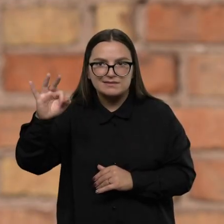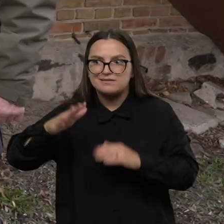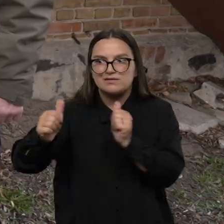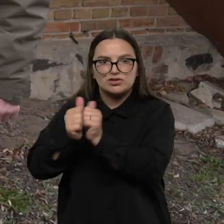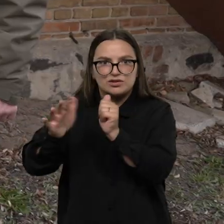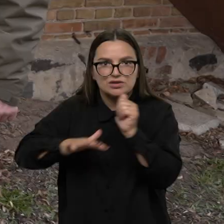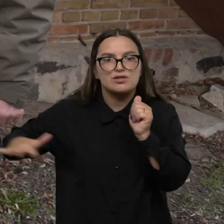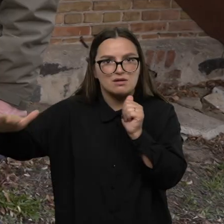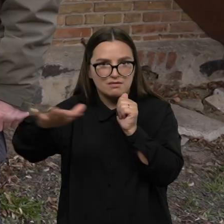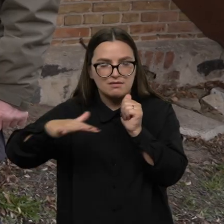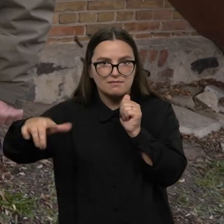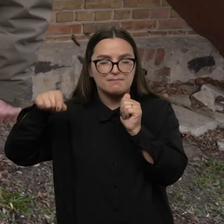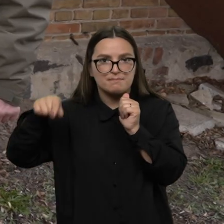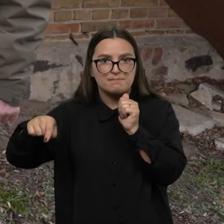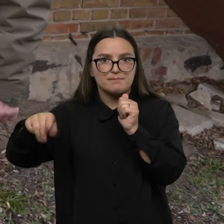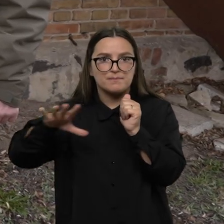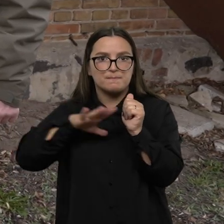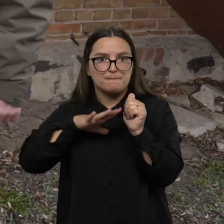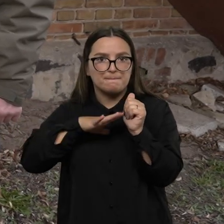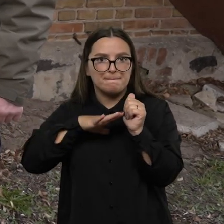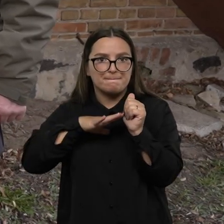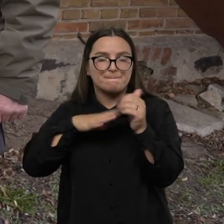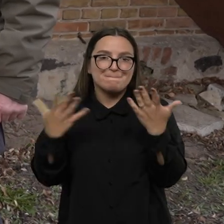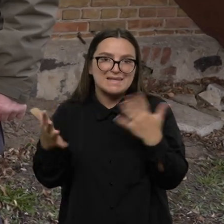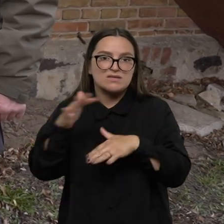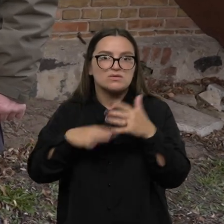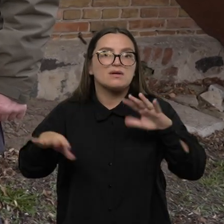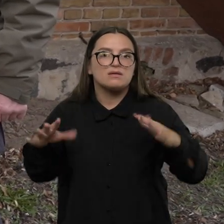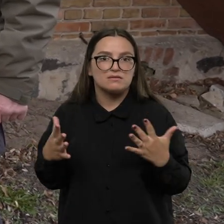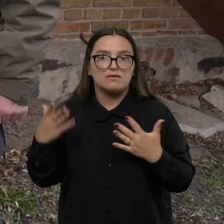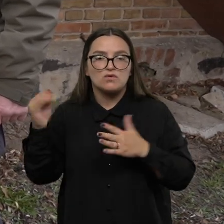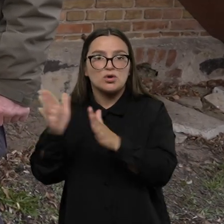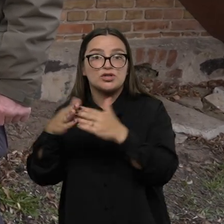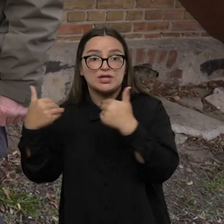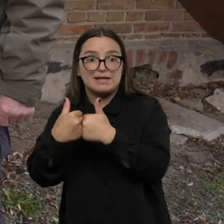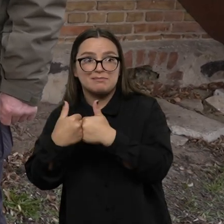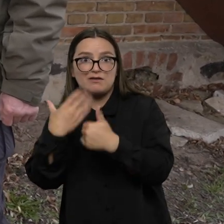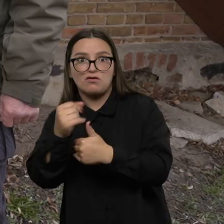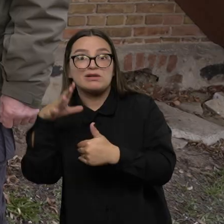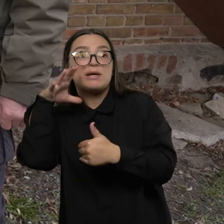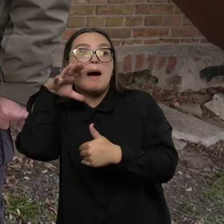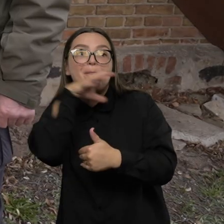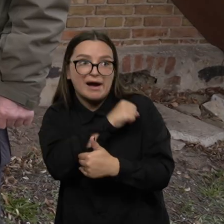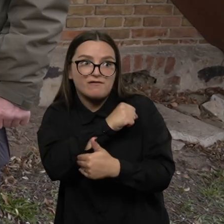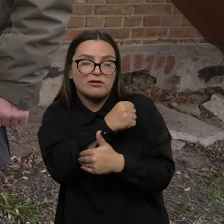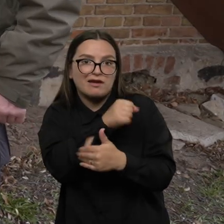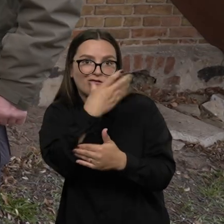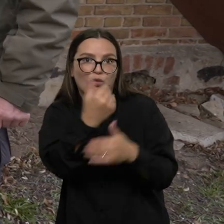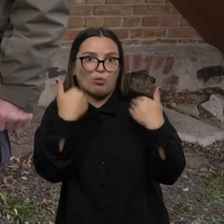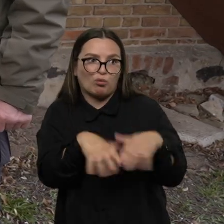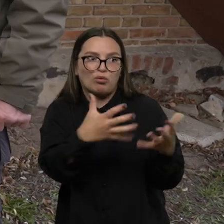Kapčiamiesčio valsčių sandoroje, tai jis taip jau nutiko, kad šeima jį tiesiog pavogė